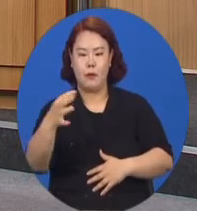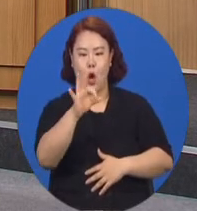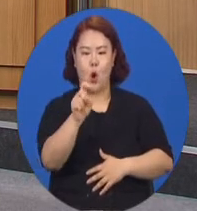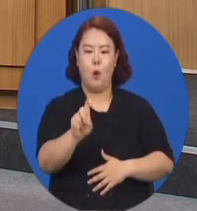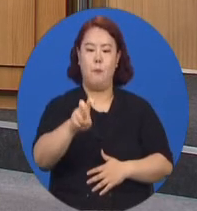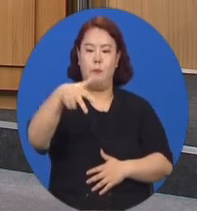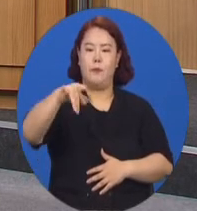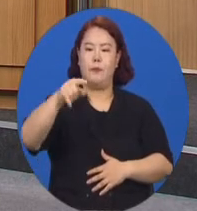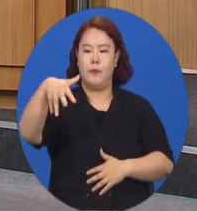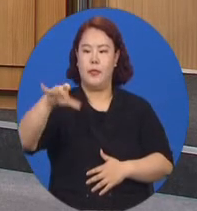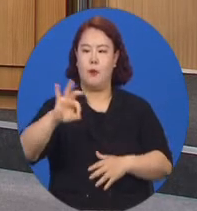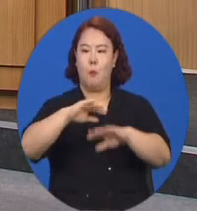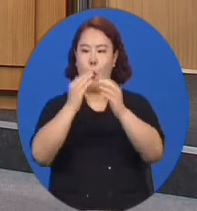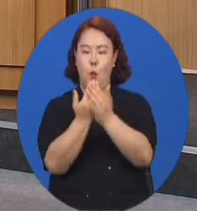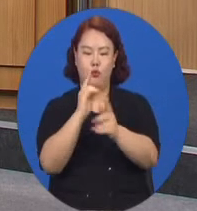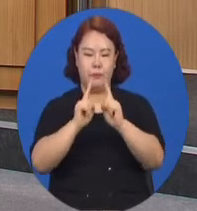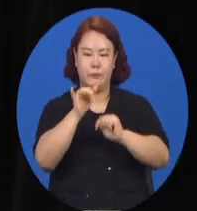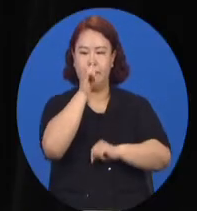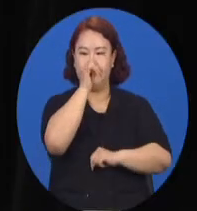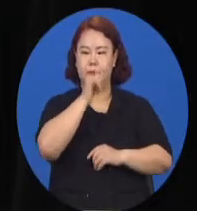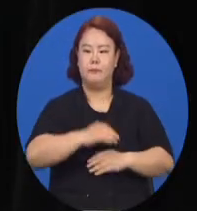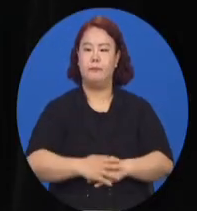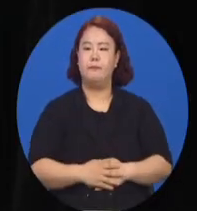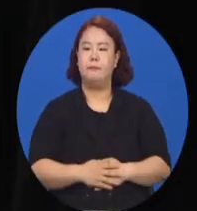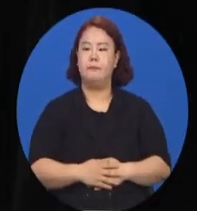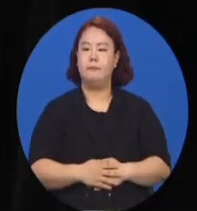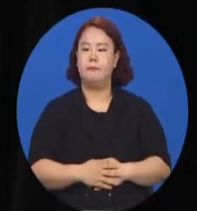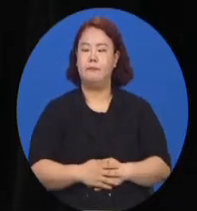엄재창 후보의 모두 발언 듣겠습니다.